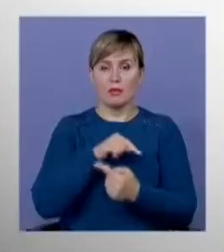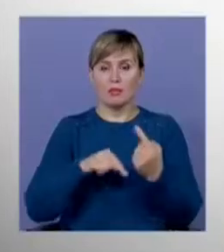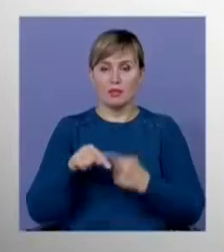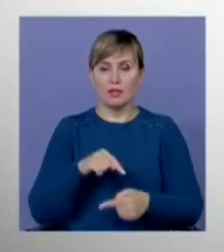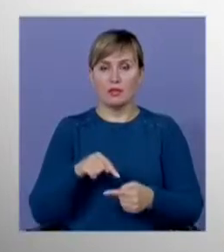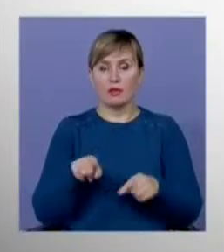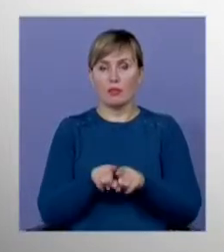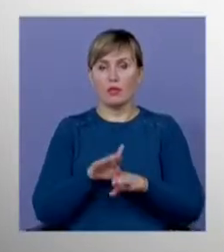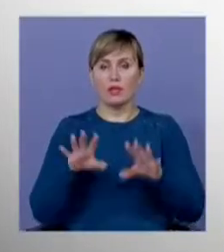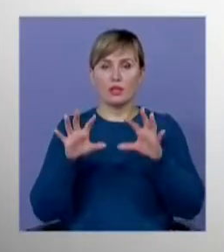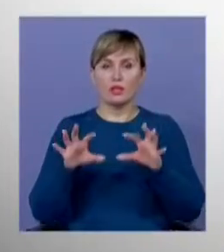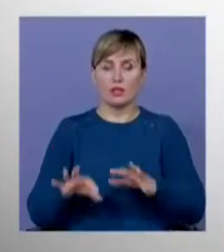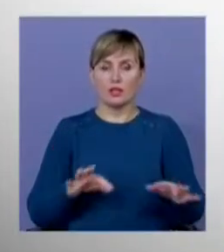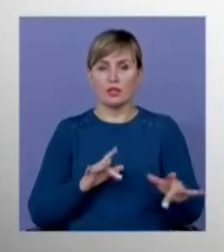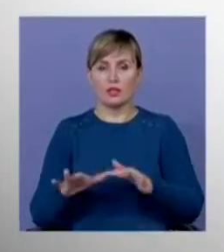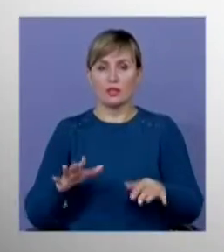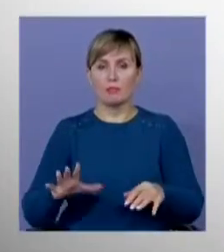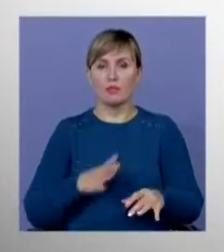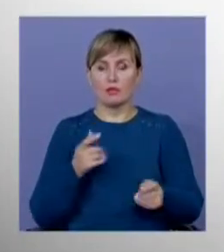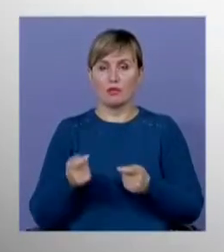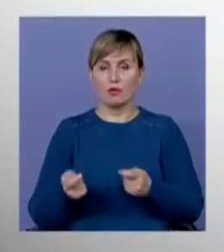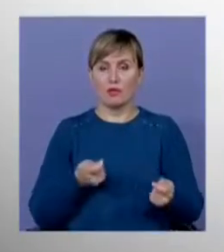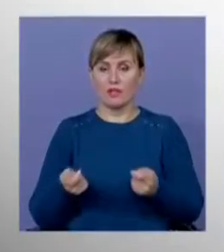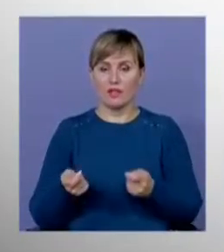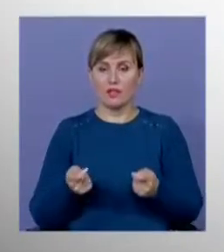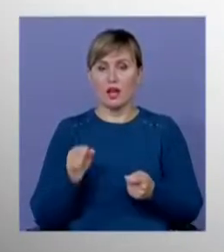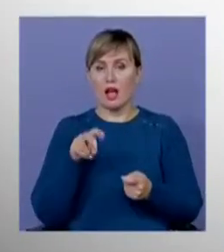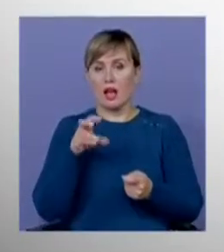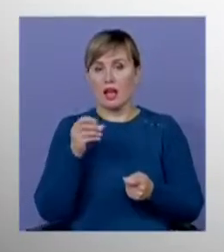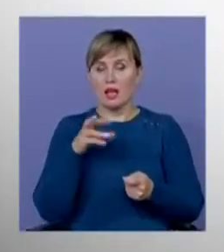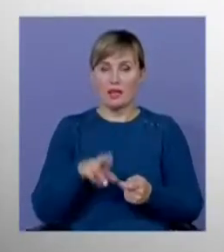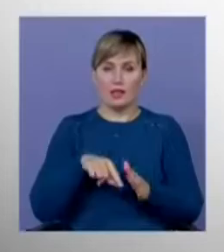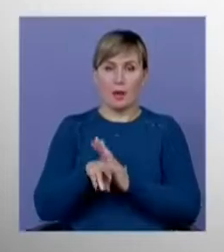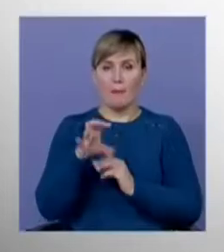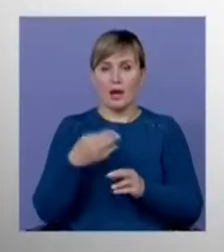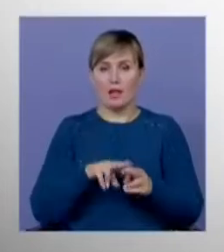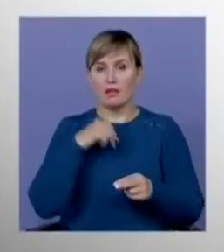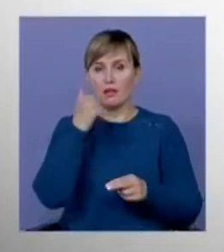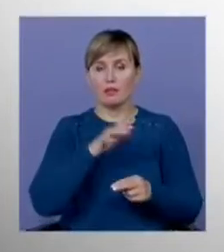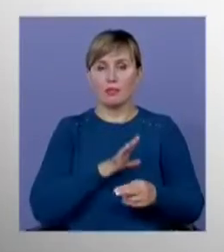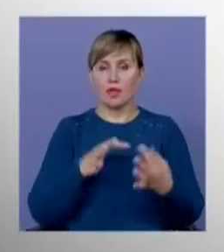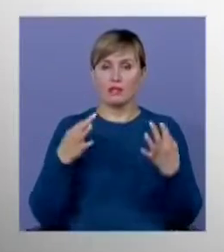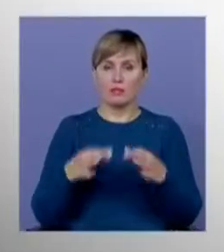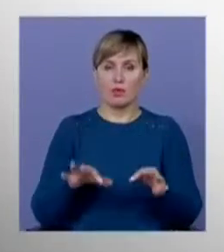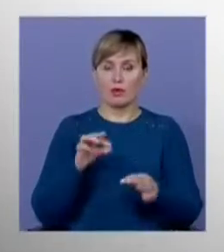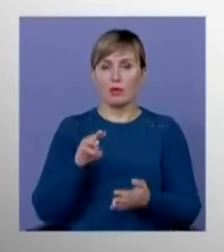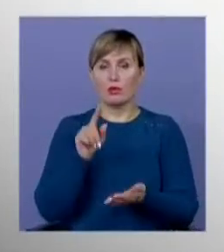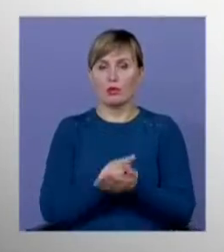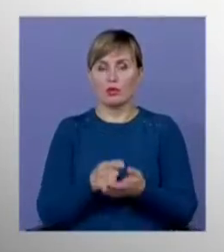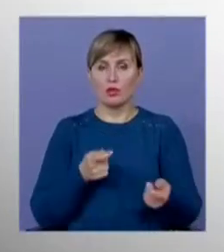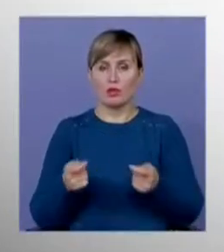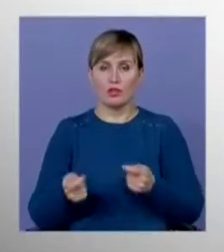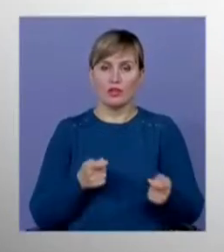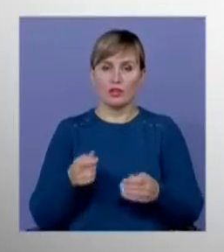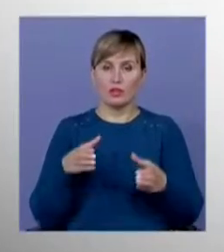о якобы незаконных действиях бывшего руководителя. Олеся Кексель в мае этого года была освобождена от должности